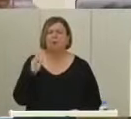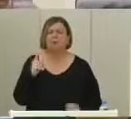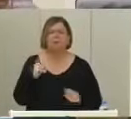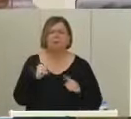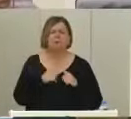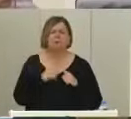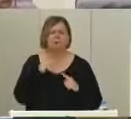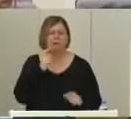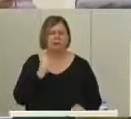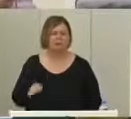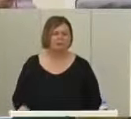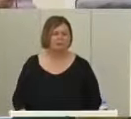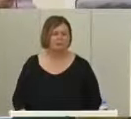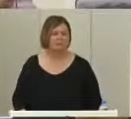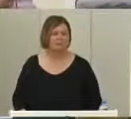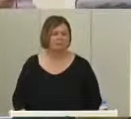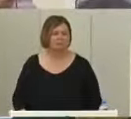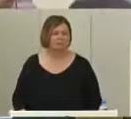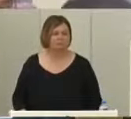tutuyor.